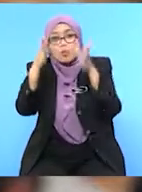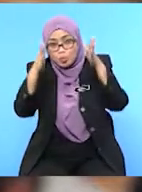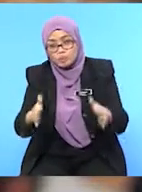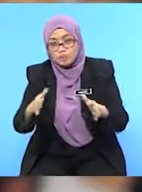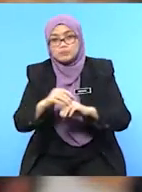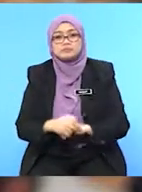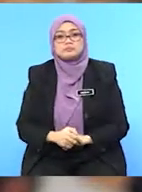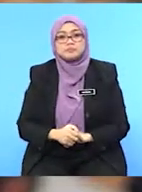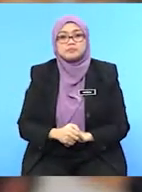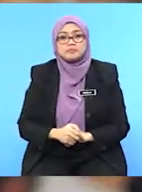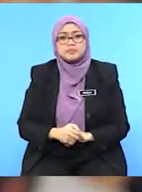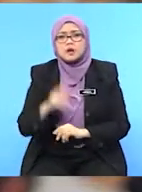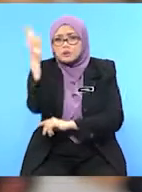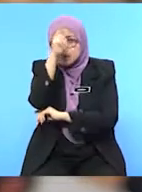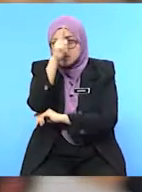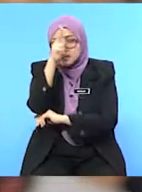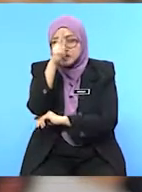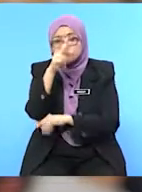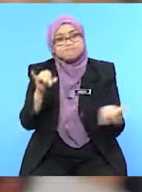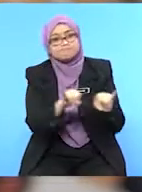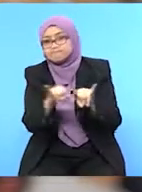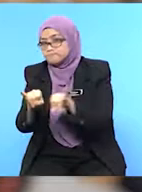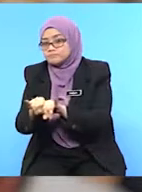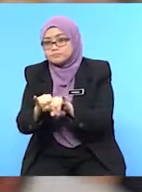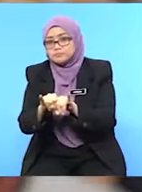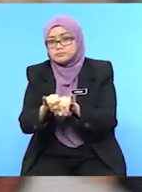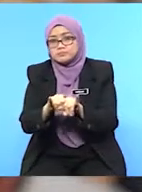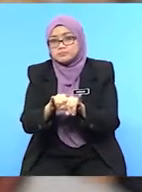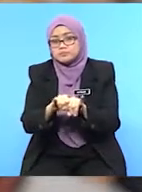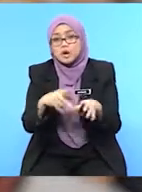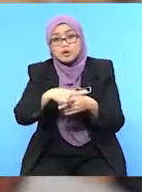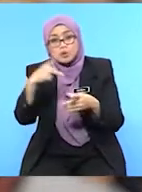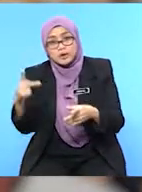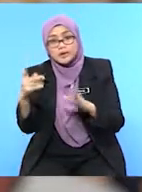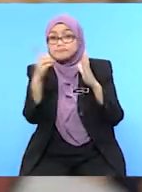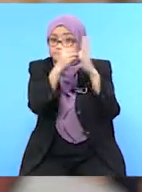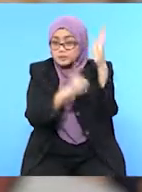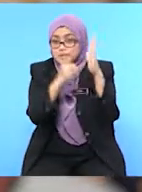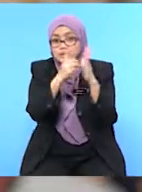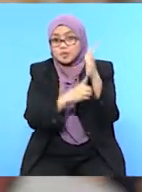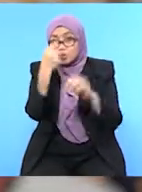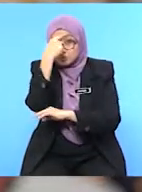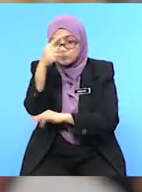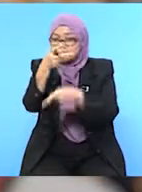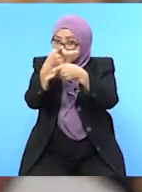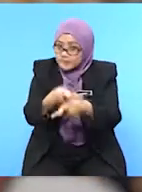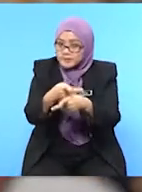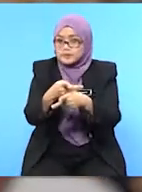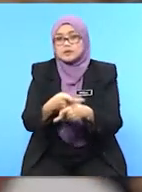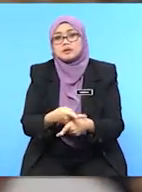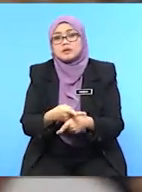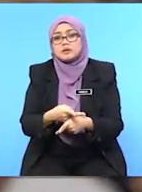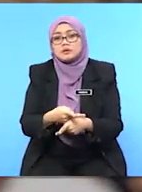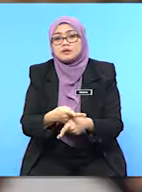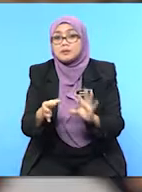kerajaan juga telah memperkenalkan berbagai dasar dalam mengukuhkan pepaduan di negara kita di antaranya ada